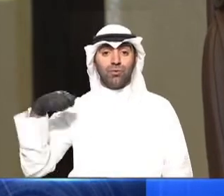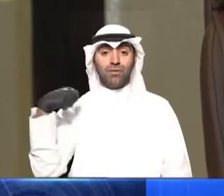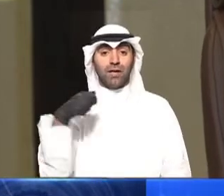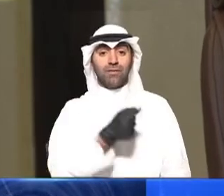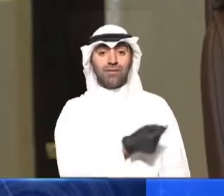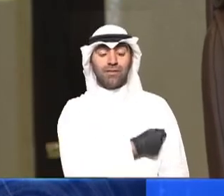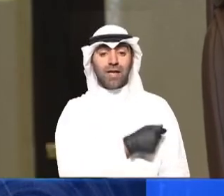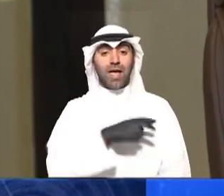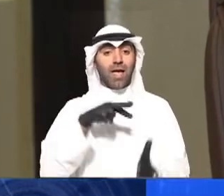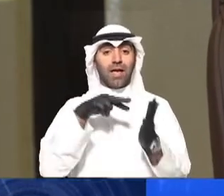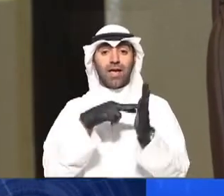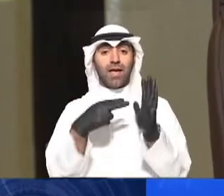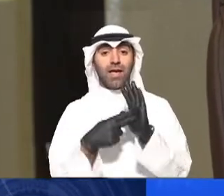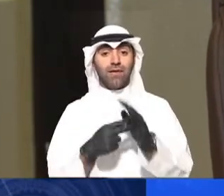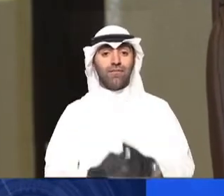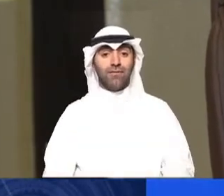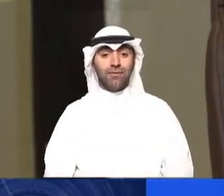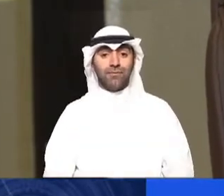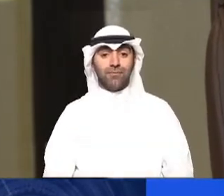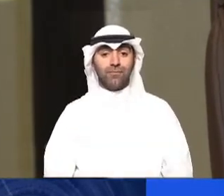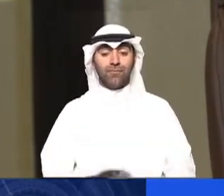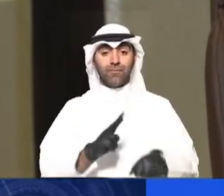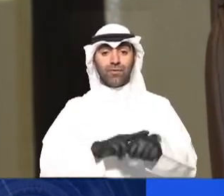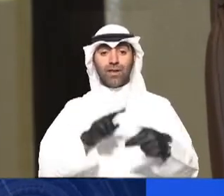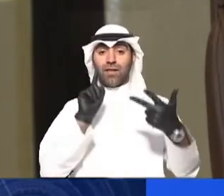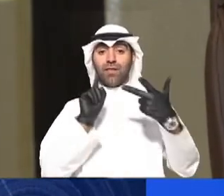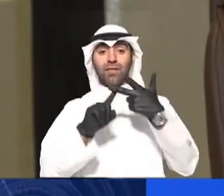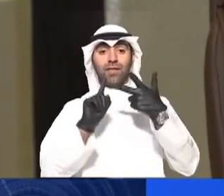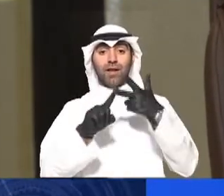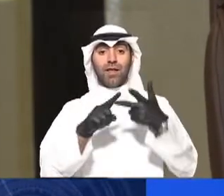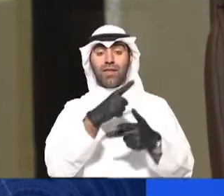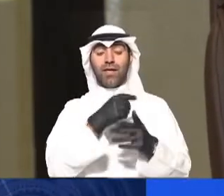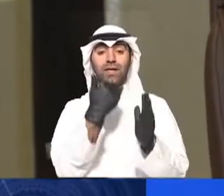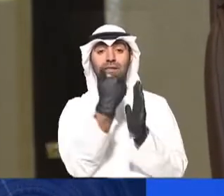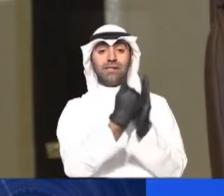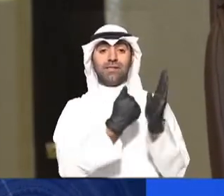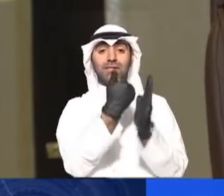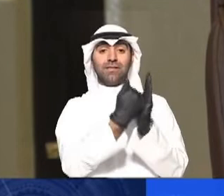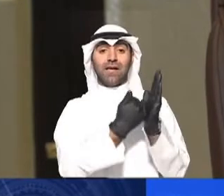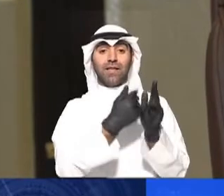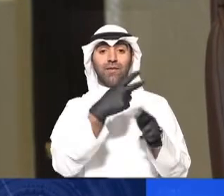راح نتكلم عن الأثار الاقتصادية اللي